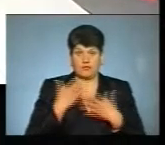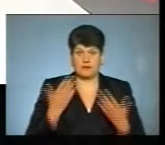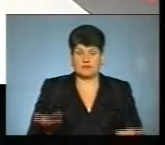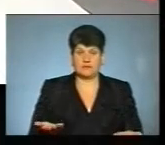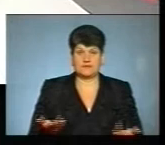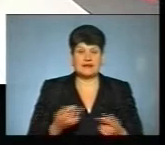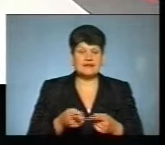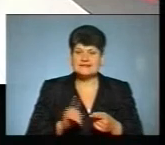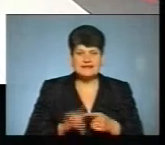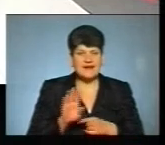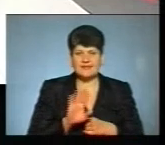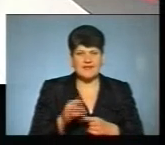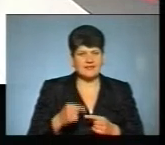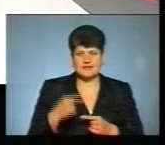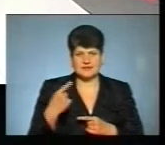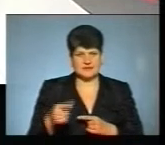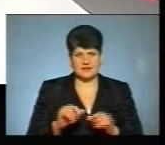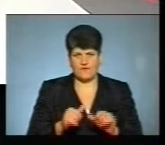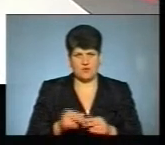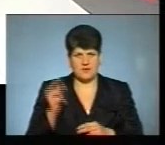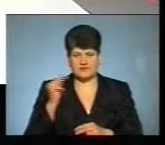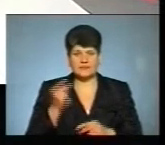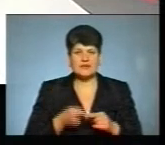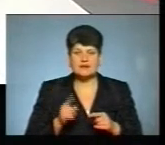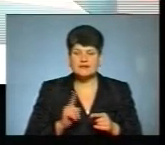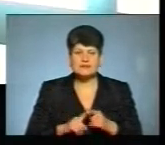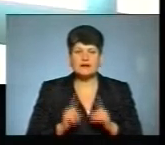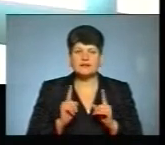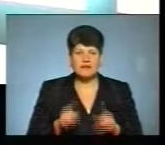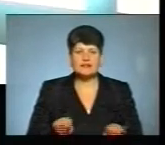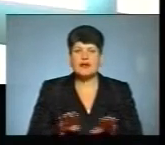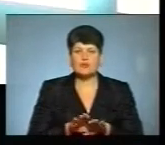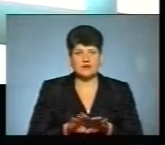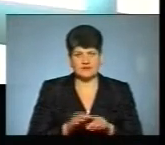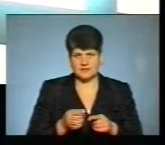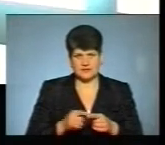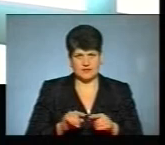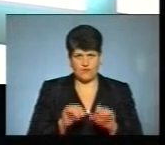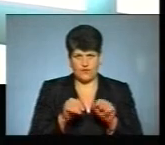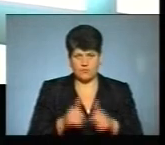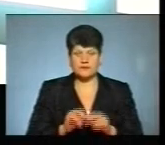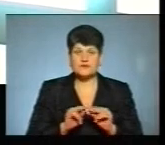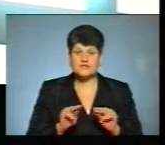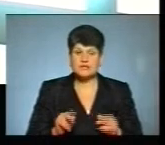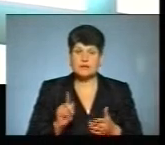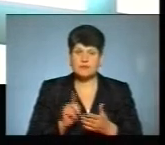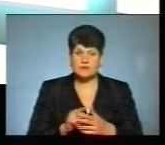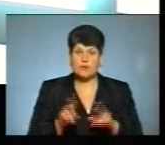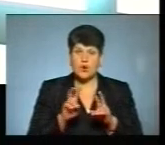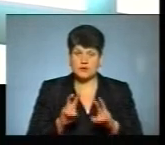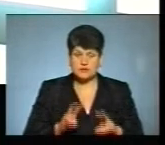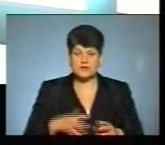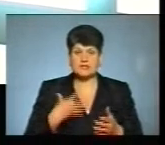не дистанційна форма навчання. Це навіть не асоціюється з цією формою. І вчитель повинен проаналізувати